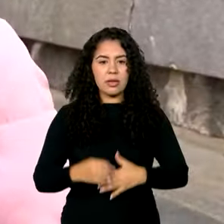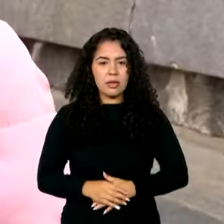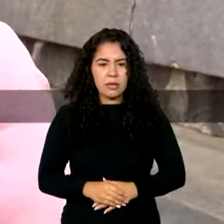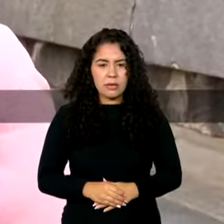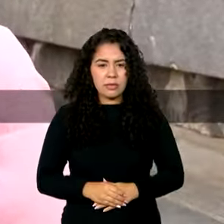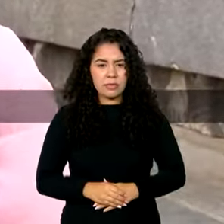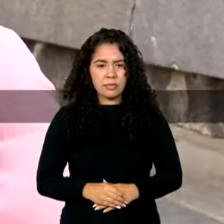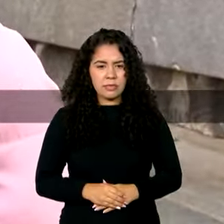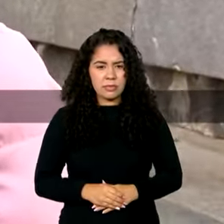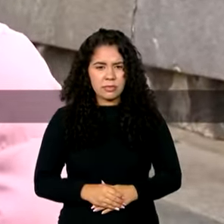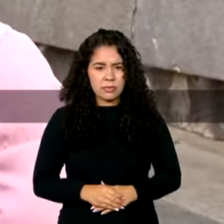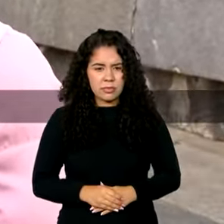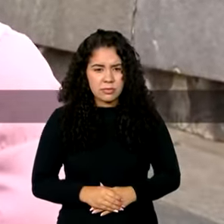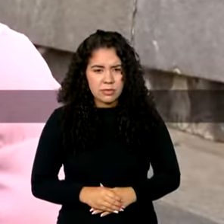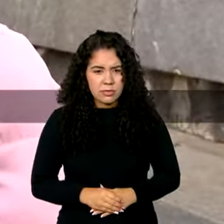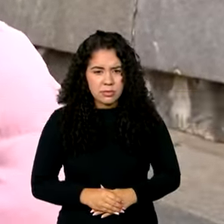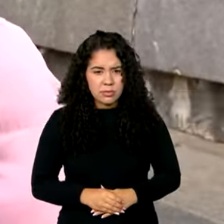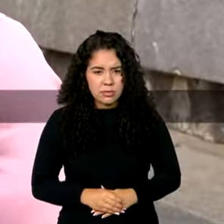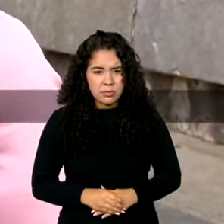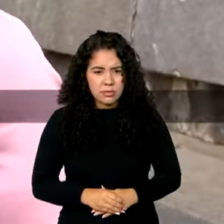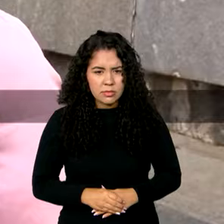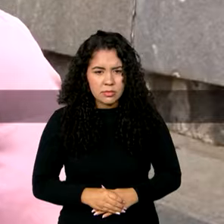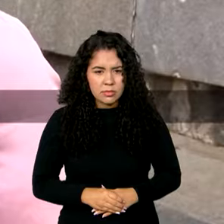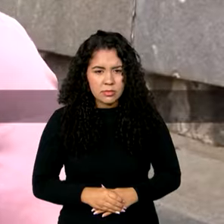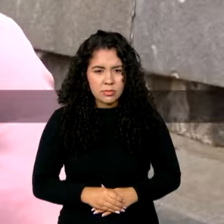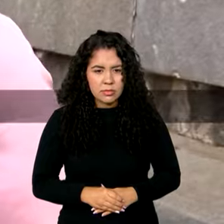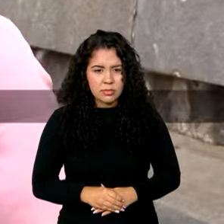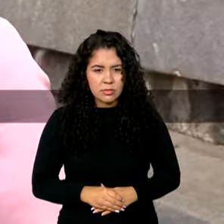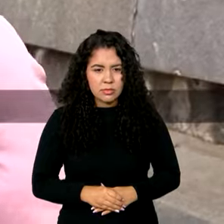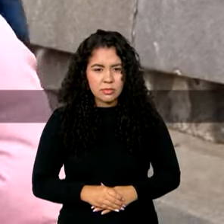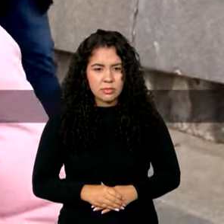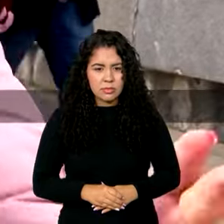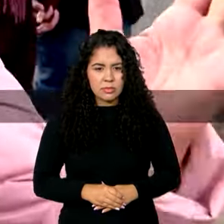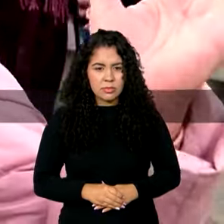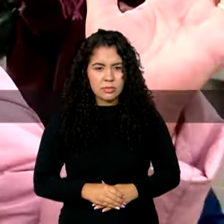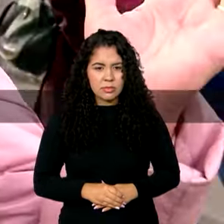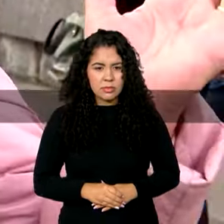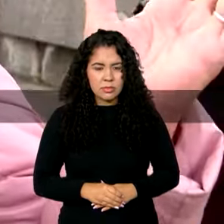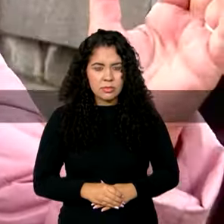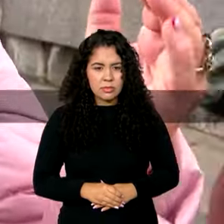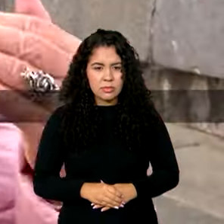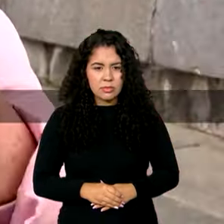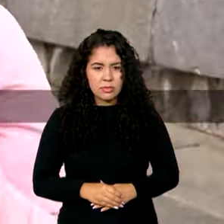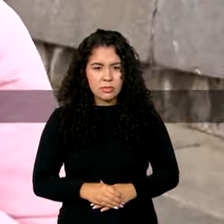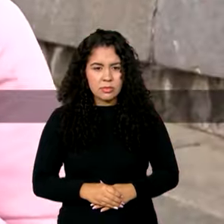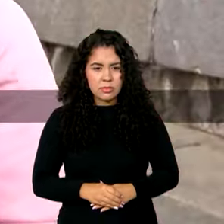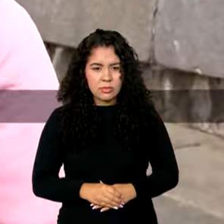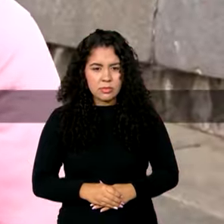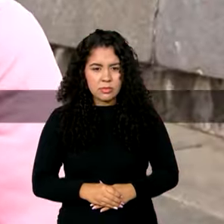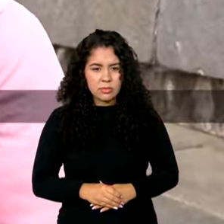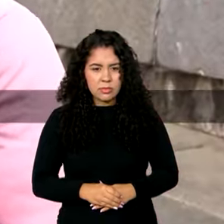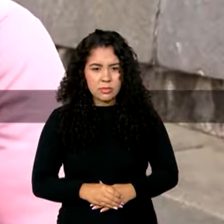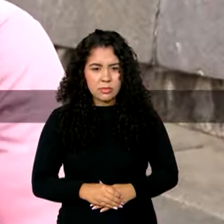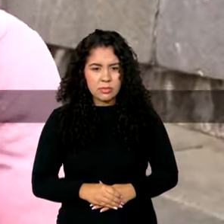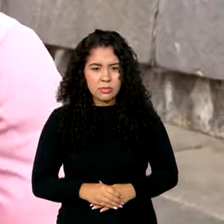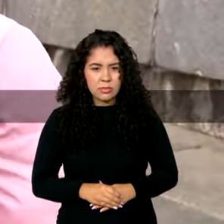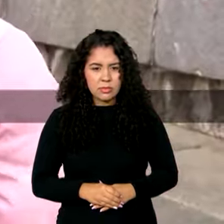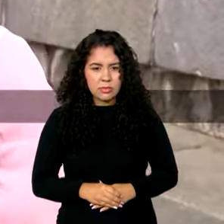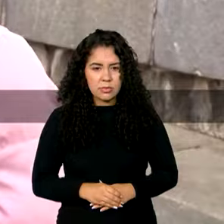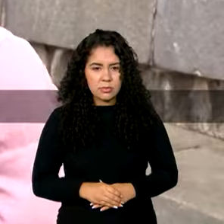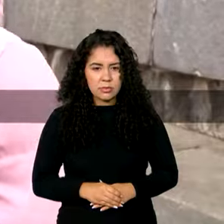раз. Вчера мы смотрели ночную Казань, необыкновенно красивая инсталляция на Кремль. Это